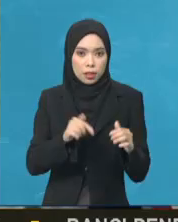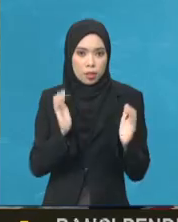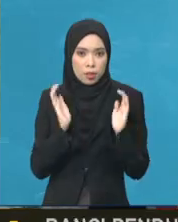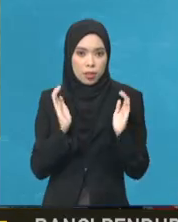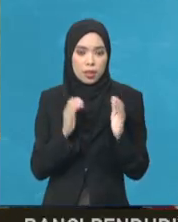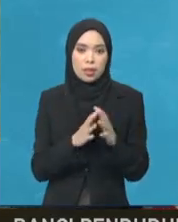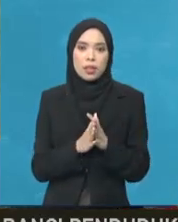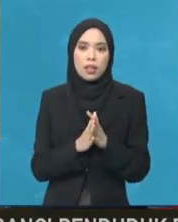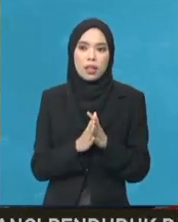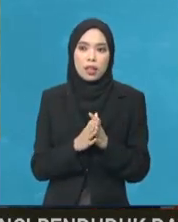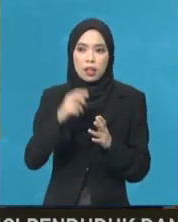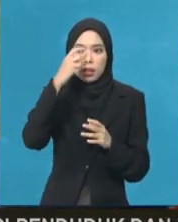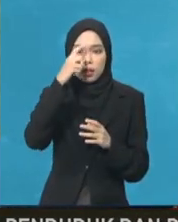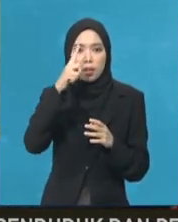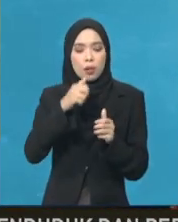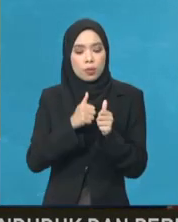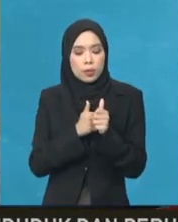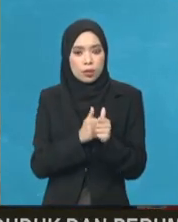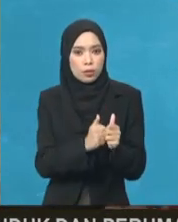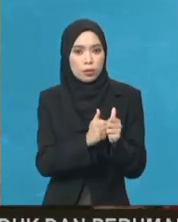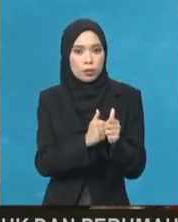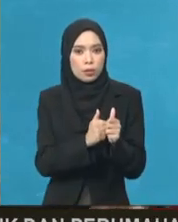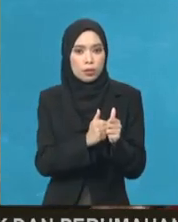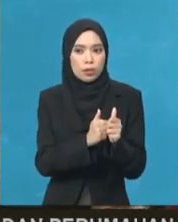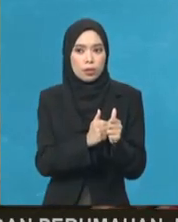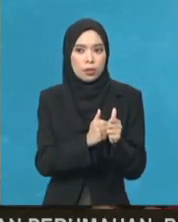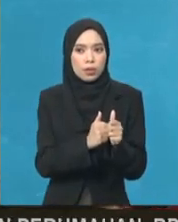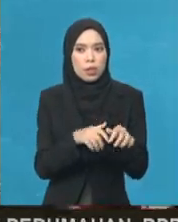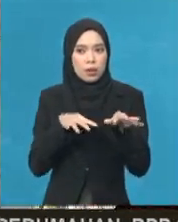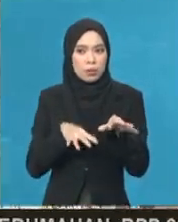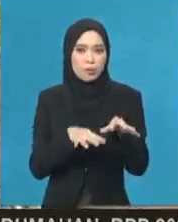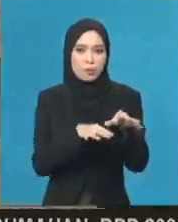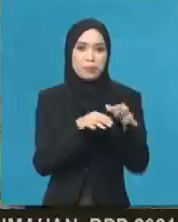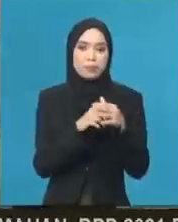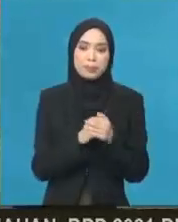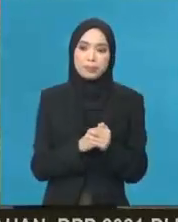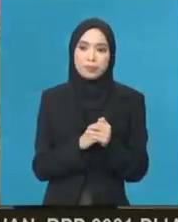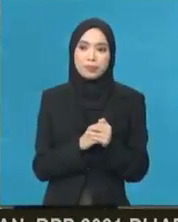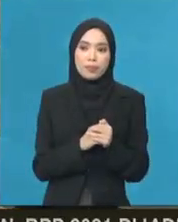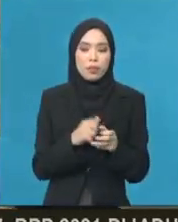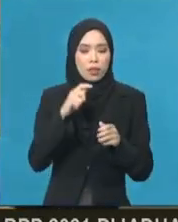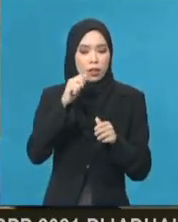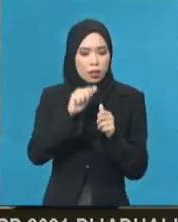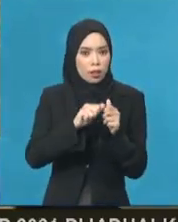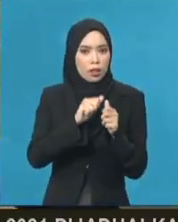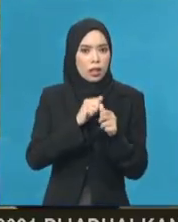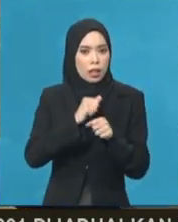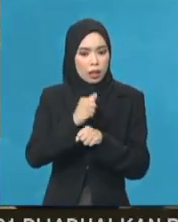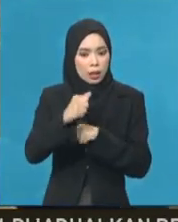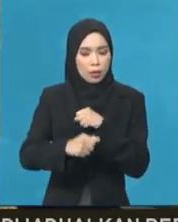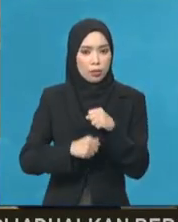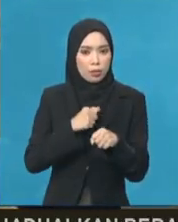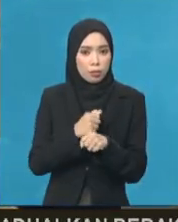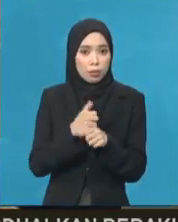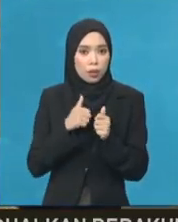dan juga untuk berpartisipasi di dalam parade atau perbarisan ini setiap tahun kami kena